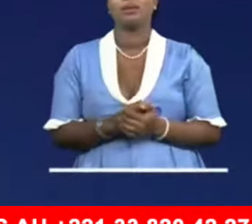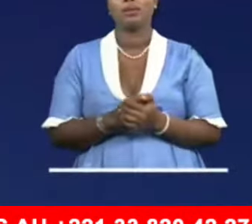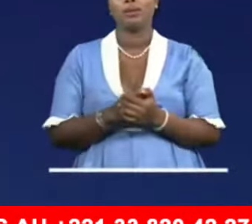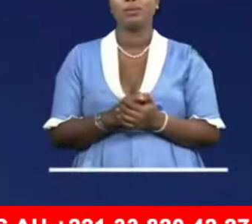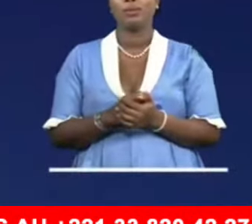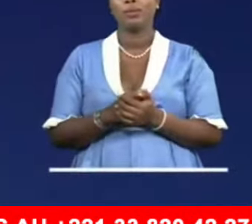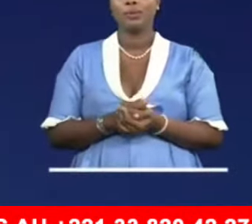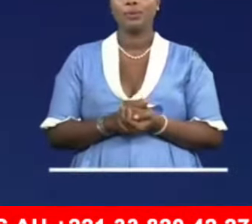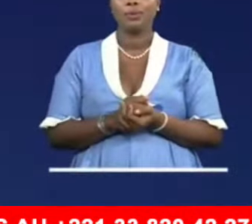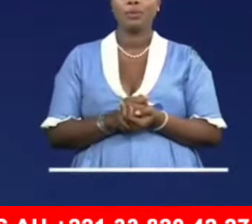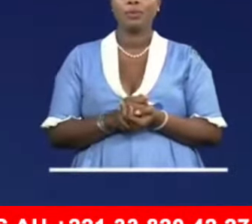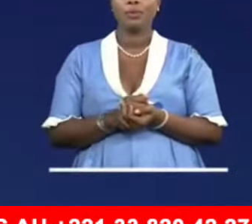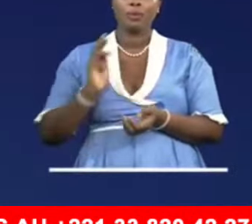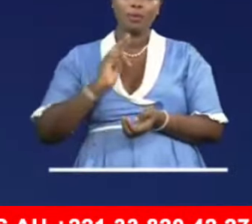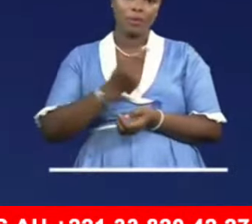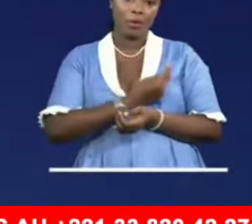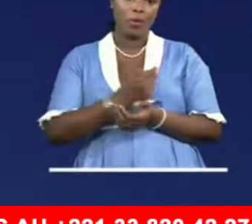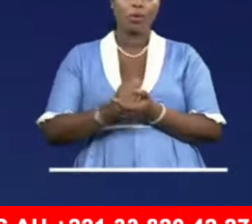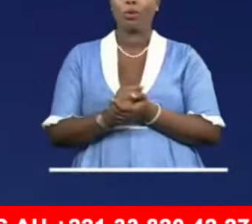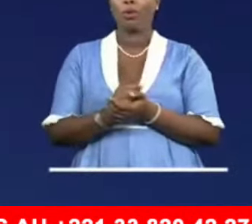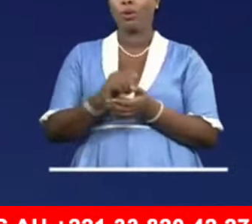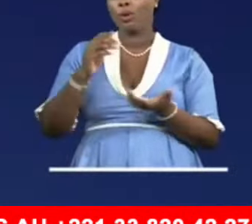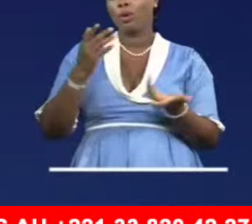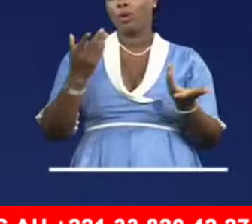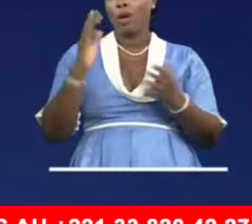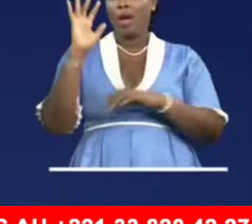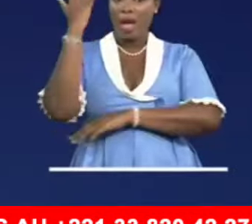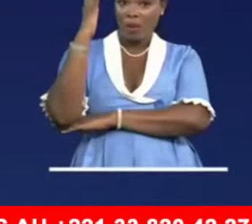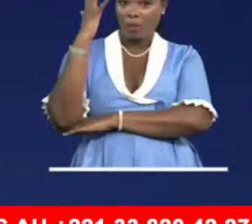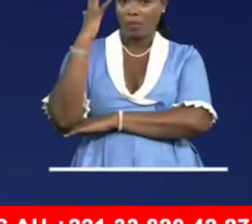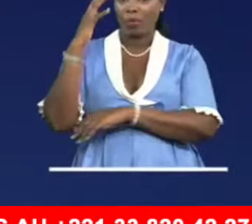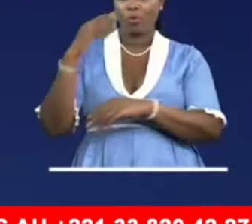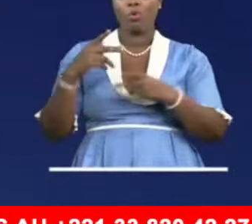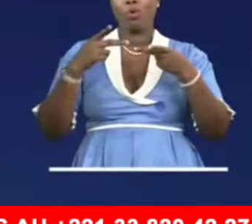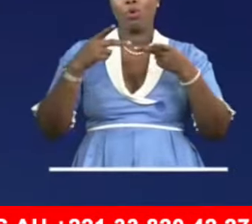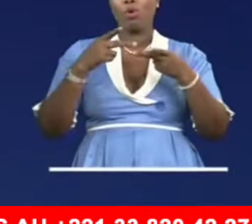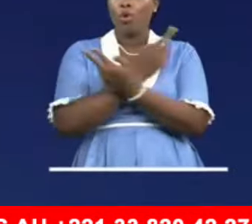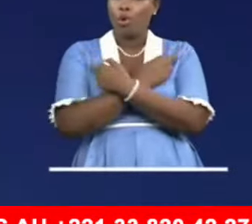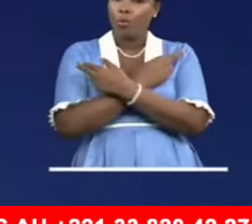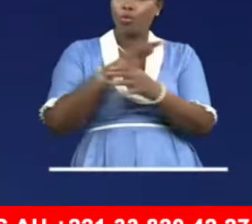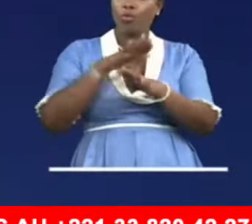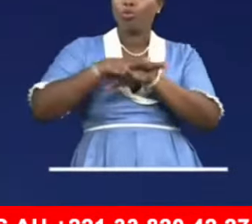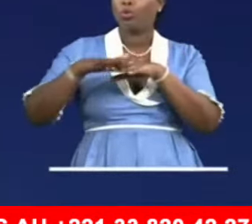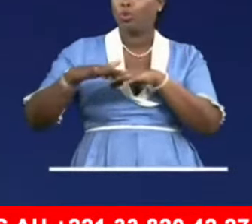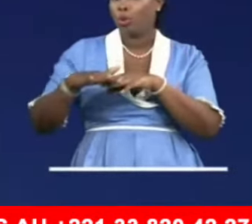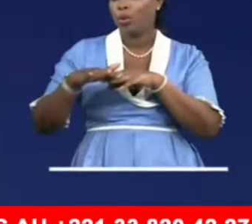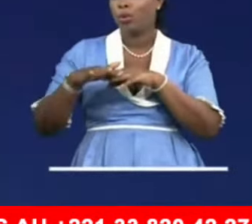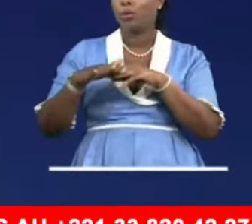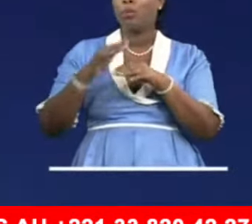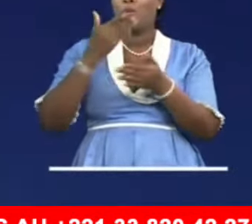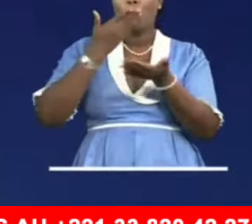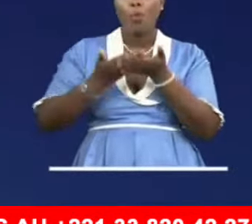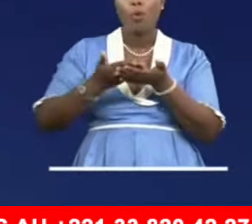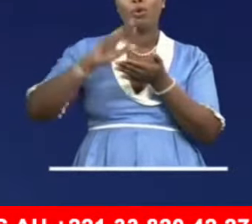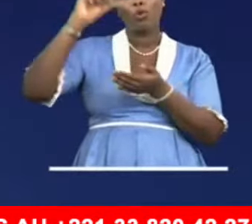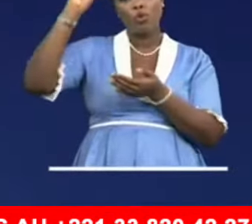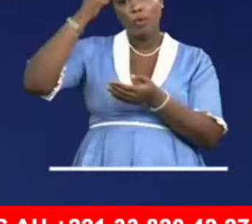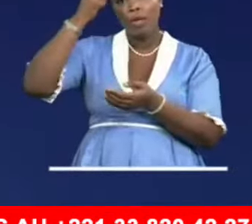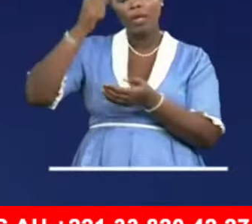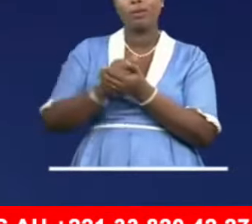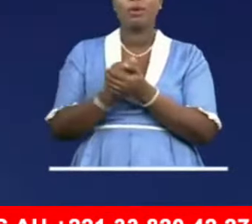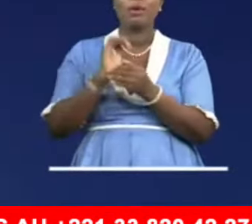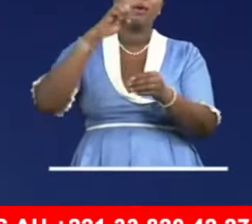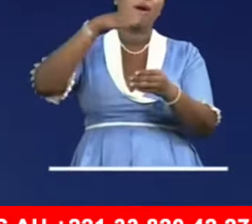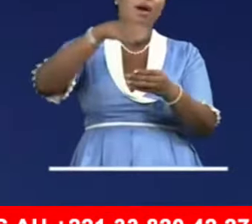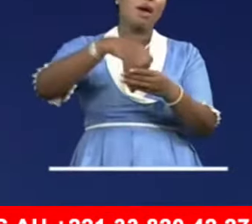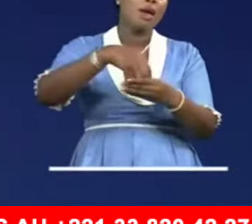Sénégal notre bbab repose sur de solides racines qui représent la bonne gouvernance et l'engagement africain